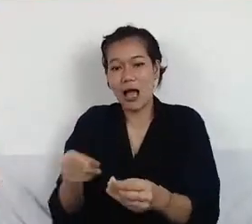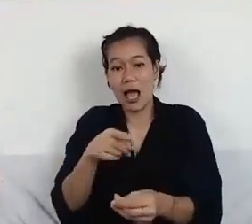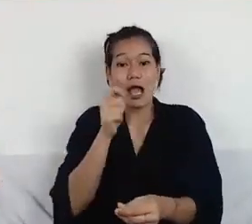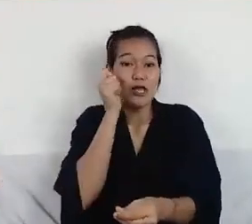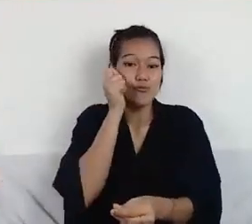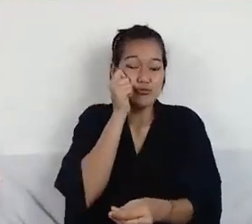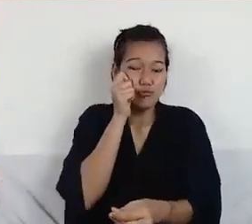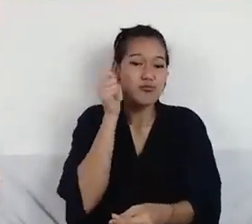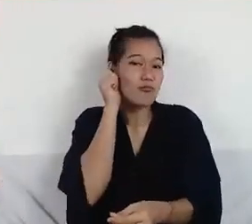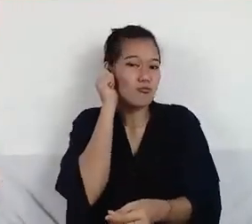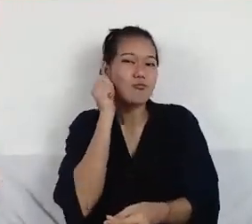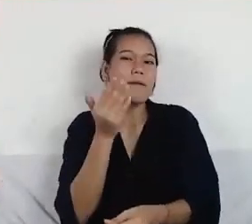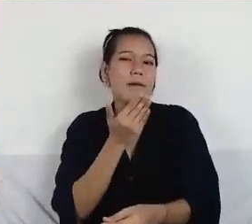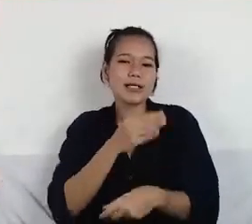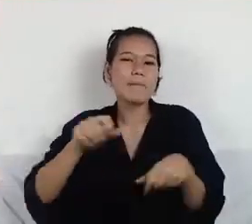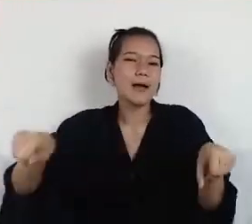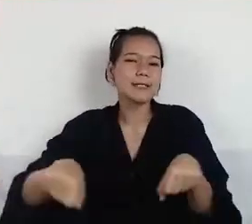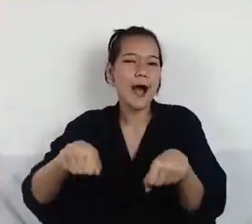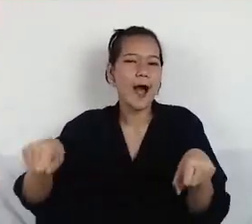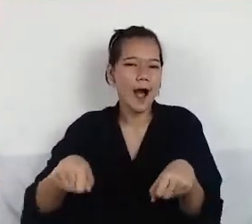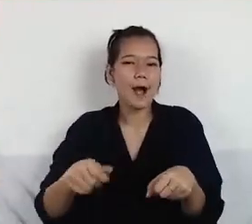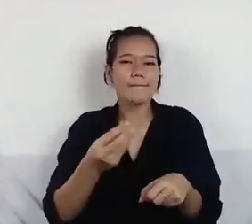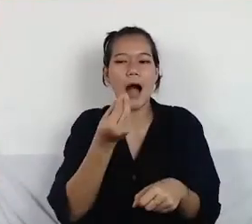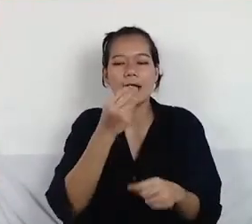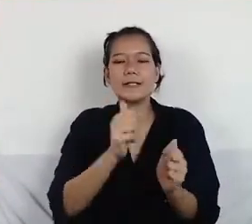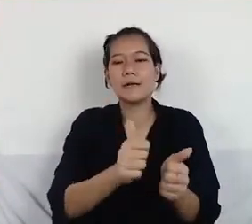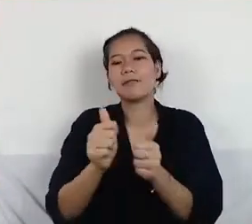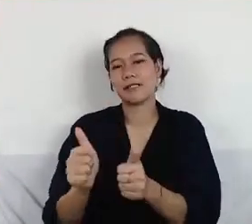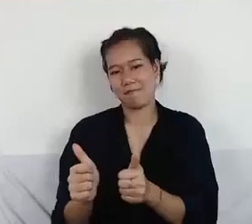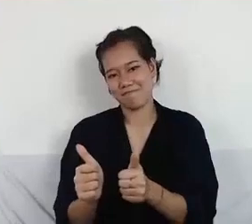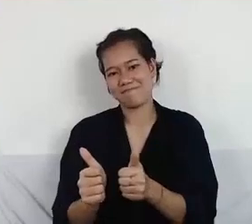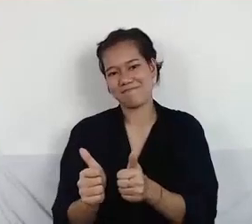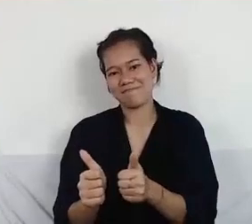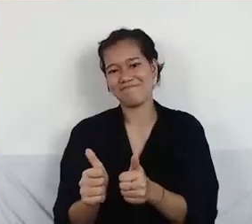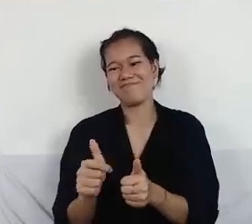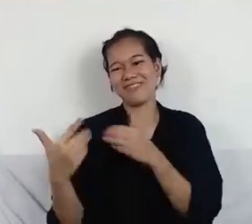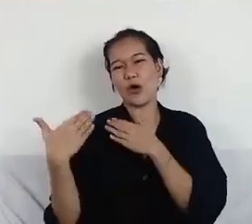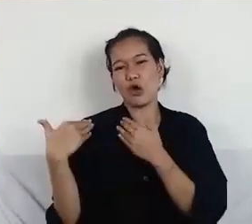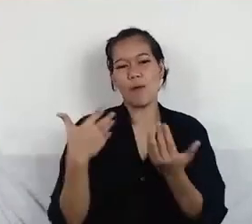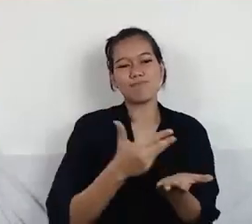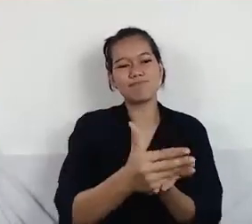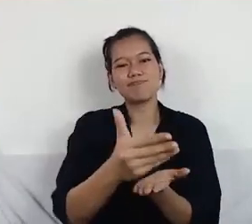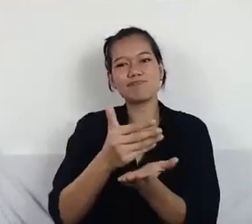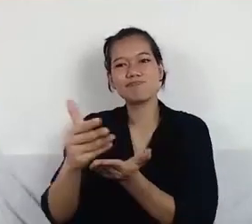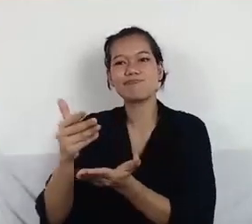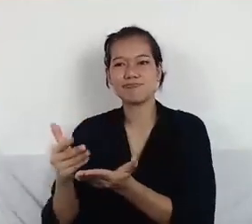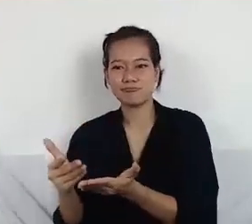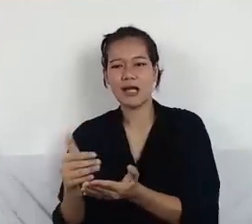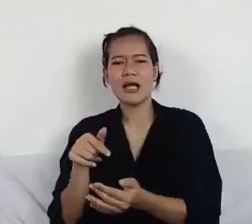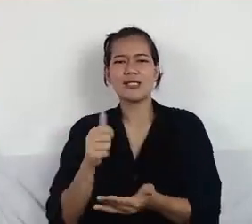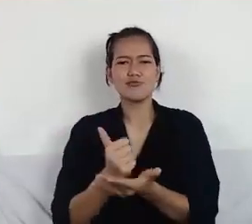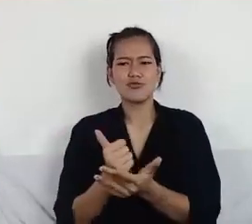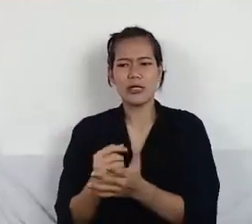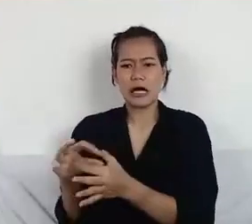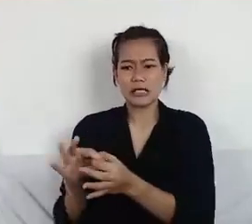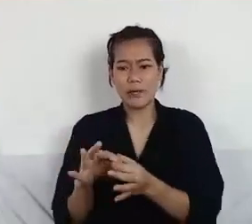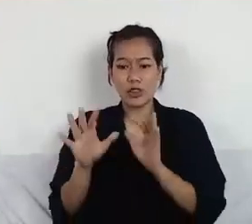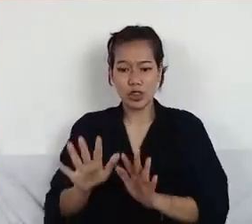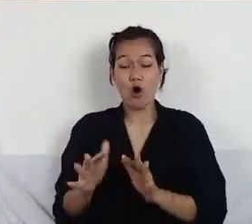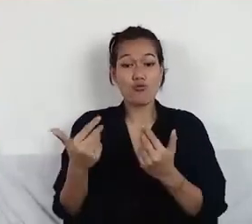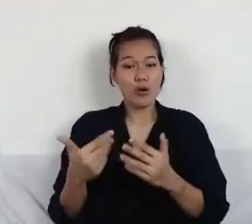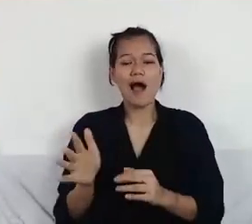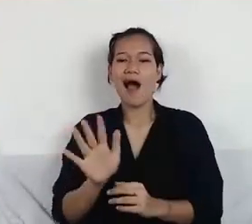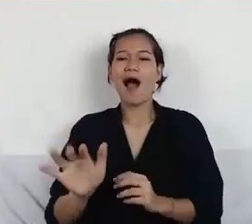itu menyiapkan makanan. Jadi ini bukan soal berbicara tentang sekedar kerjasama, tetapi